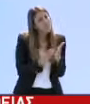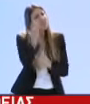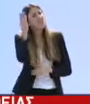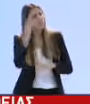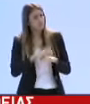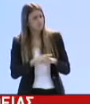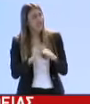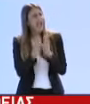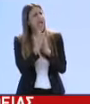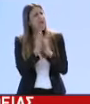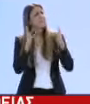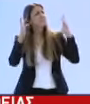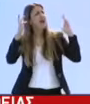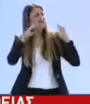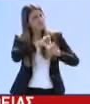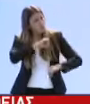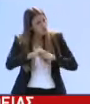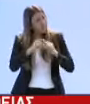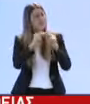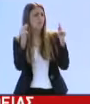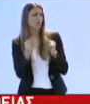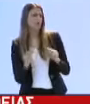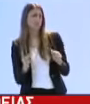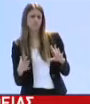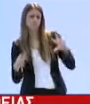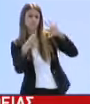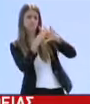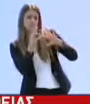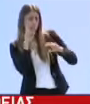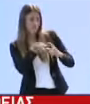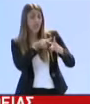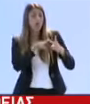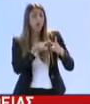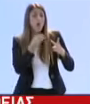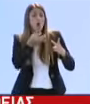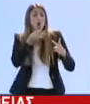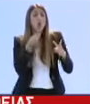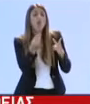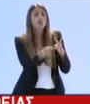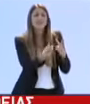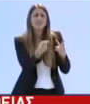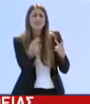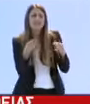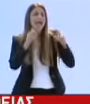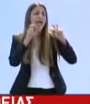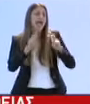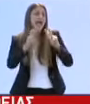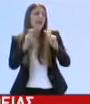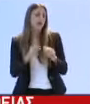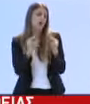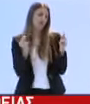δίκαιη επιβράβευση της προσπάθειας και του αποτελέσματος, και λογοδοσία σημαίνει έλεγχος